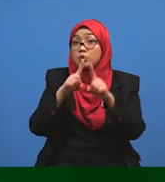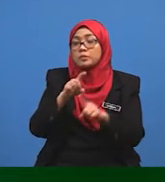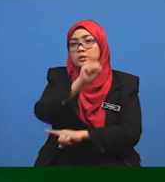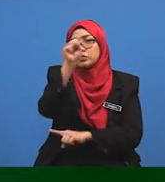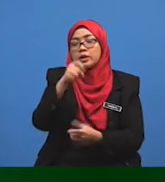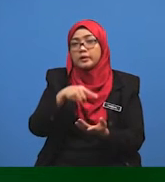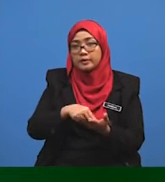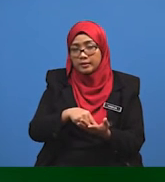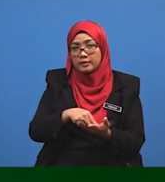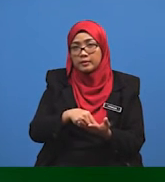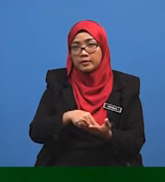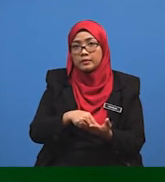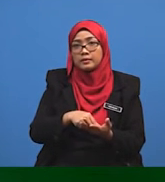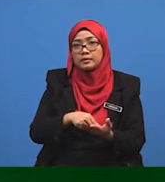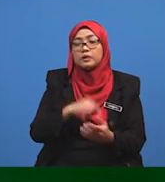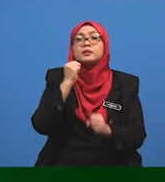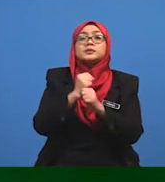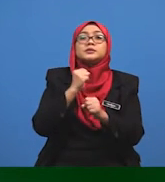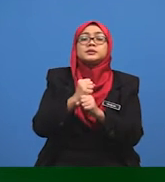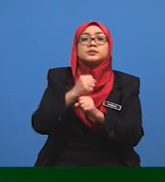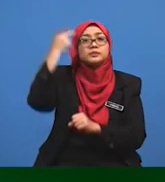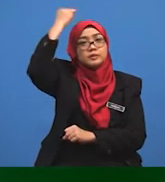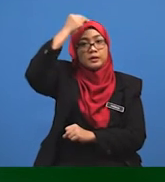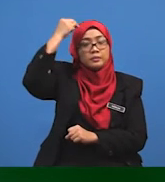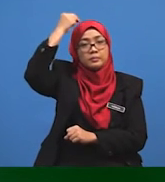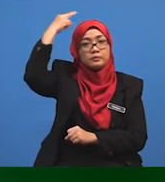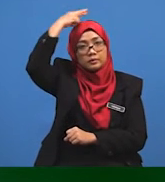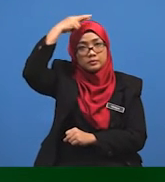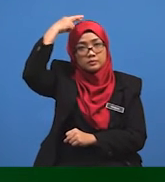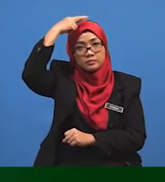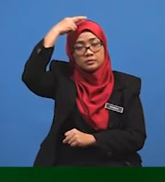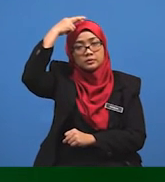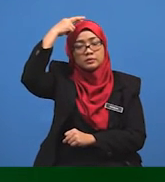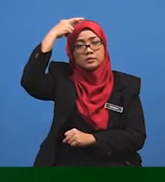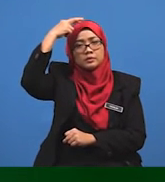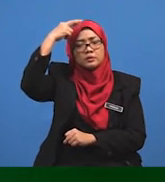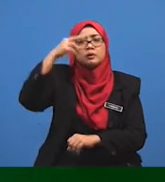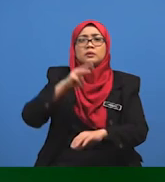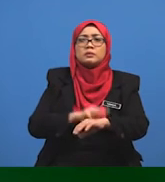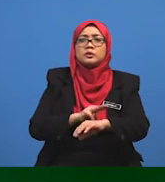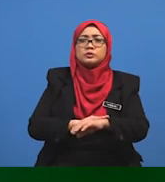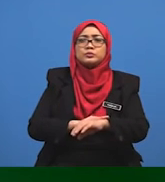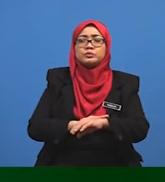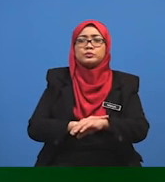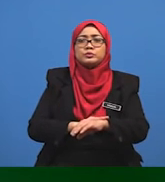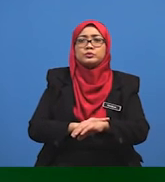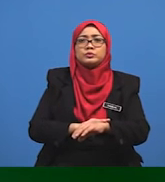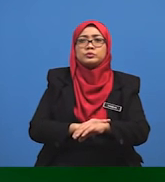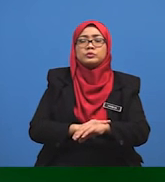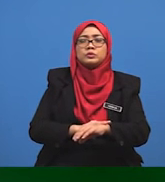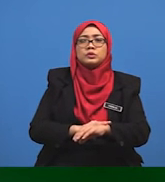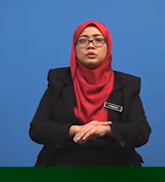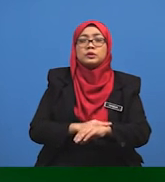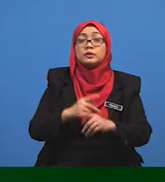Jawapan bagi soalan di atas, pekerjaan yang dilakukan Rasulullah sewaktu baginda